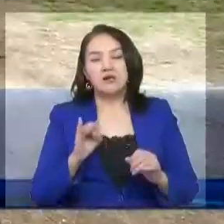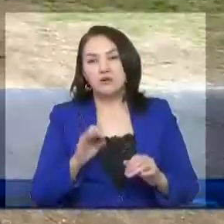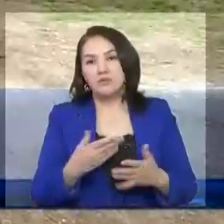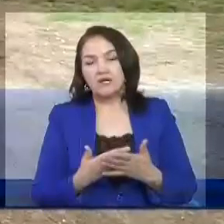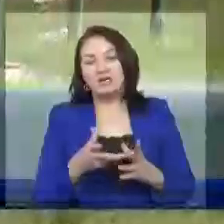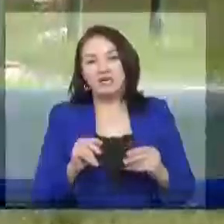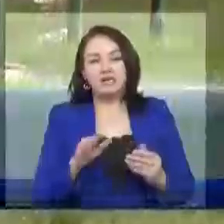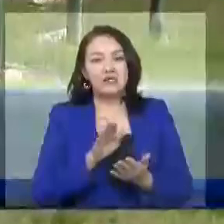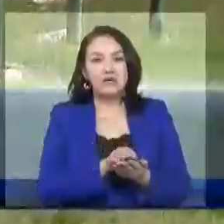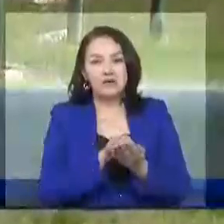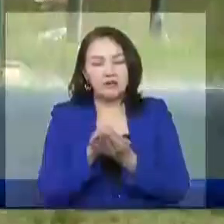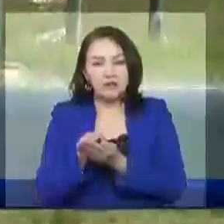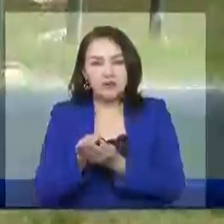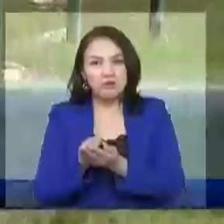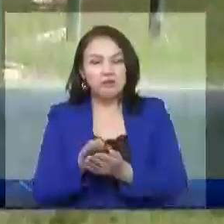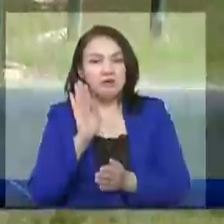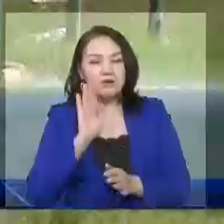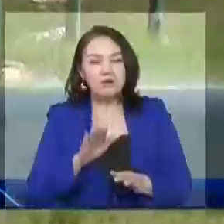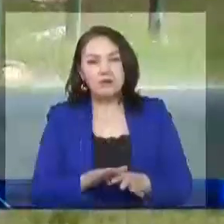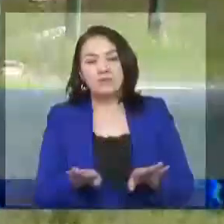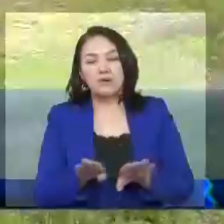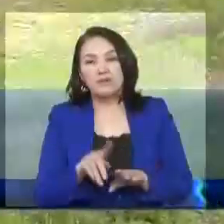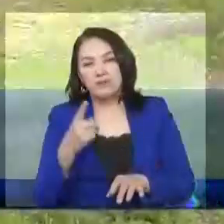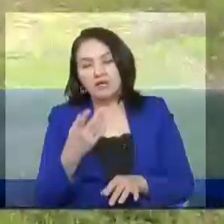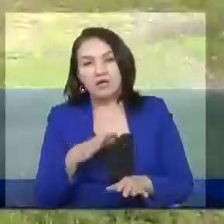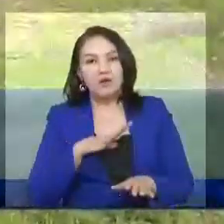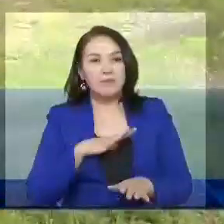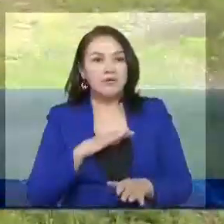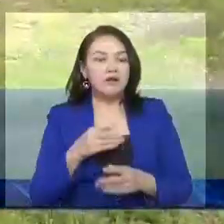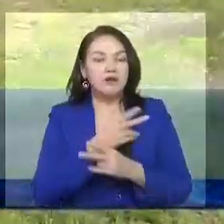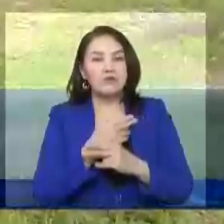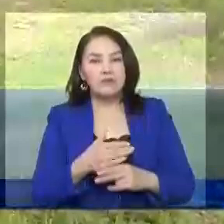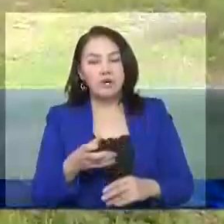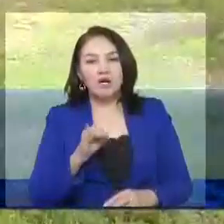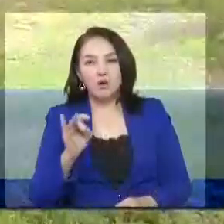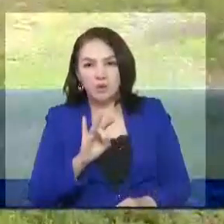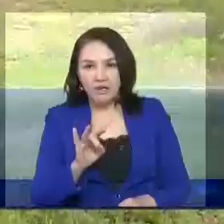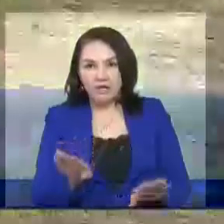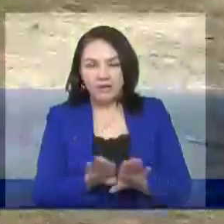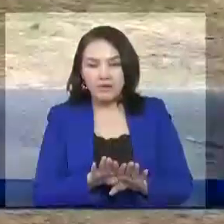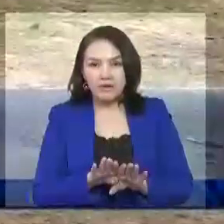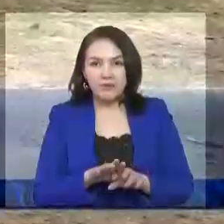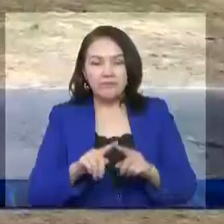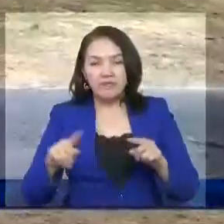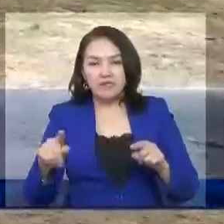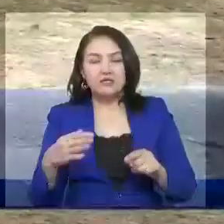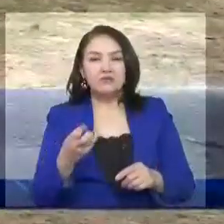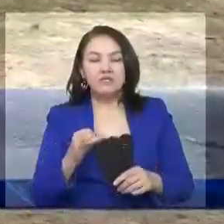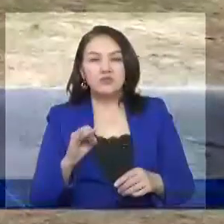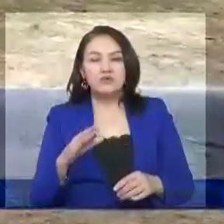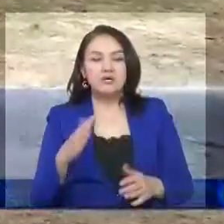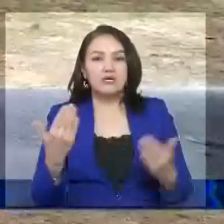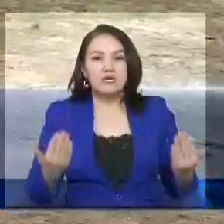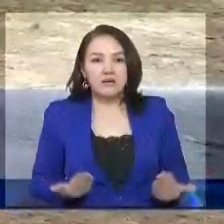объектах. Это где есть места захоронений и кладбища. Так, первым объектом стал садоводческий коллектив «Гаухар». Тут на расстоянии в 300 метров от жилых